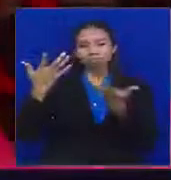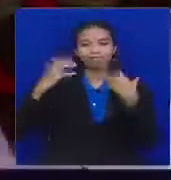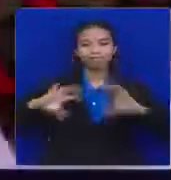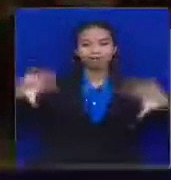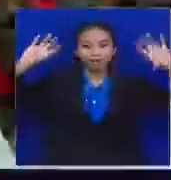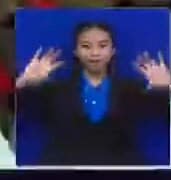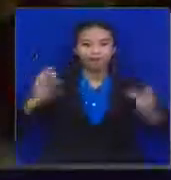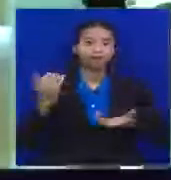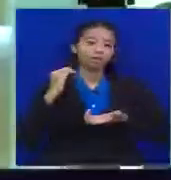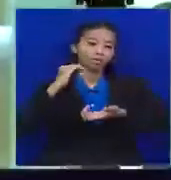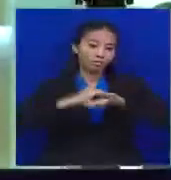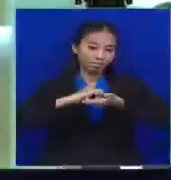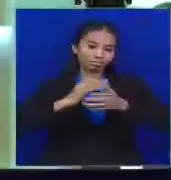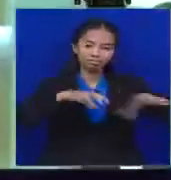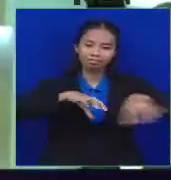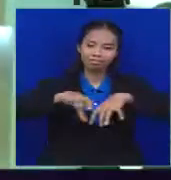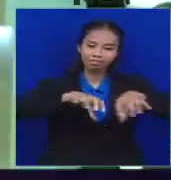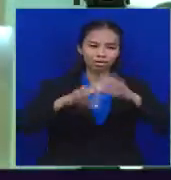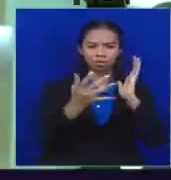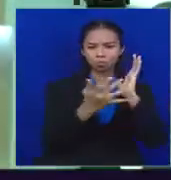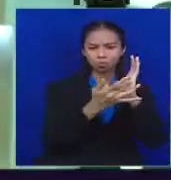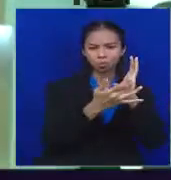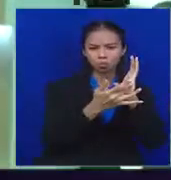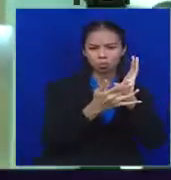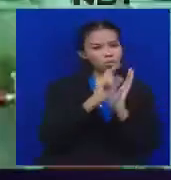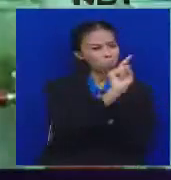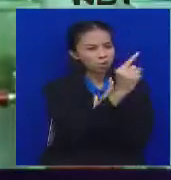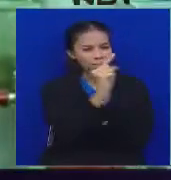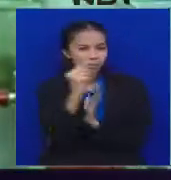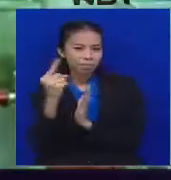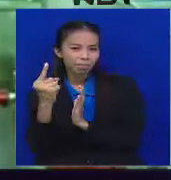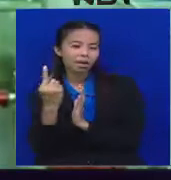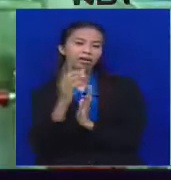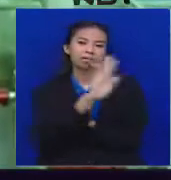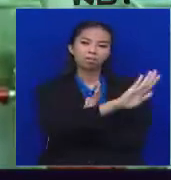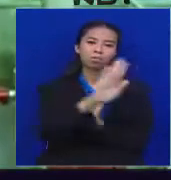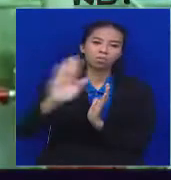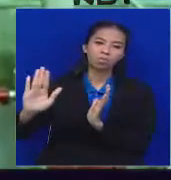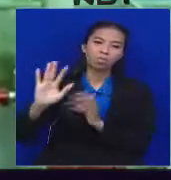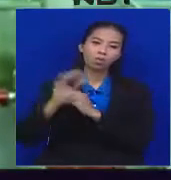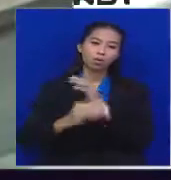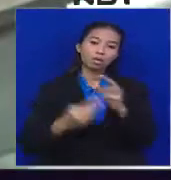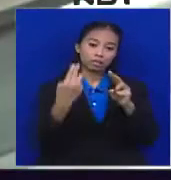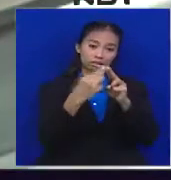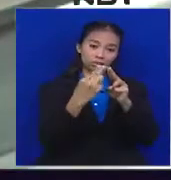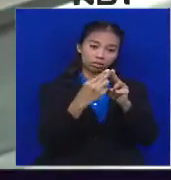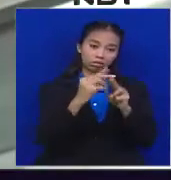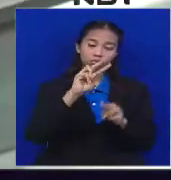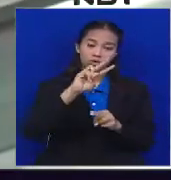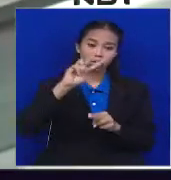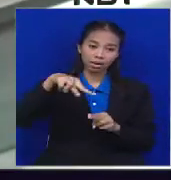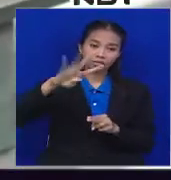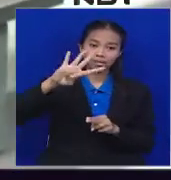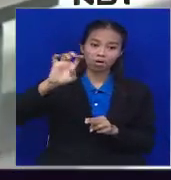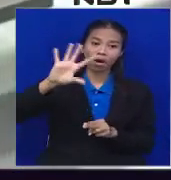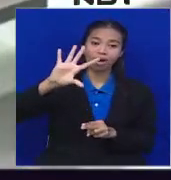นมามีการรวบรวมสุดยอดนวัตกรรมเทคโนโลยีการผลิตจากแบรนด์ 2,452 แบรนด์ดังทั่วโลกมารว